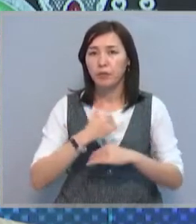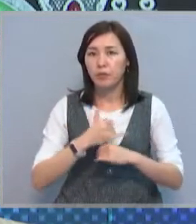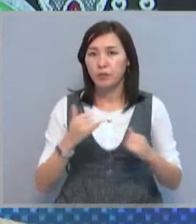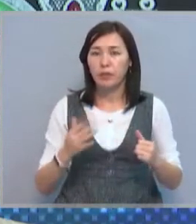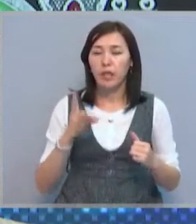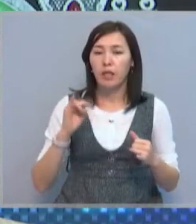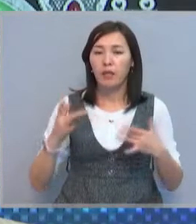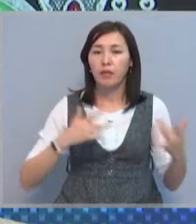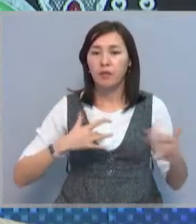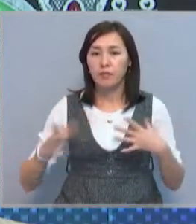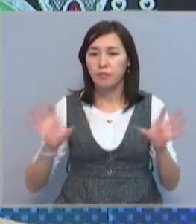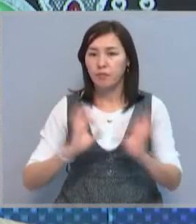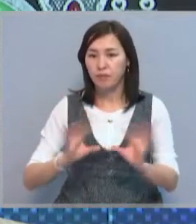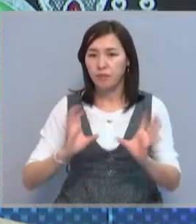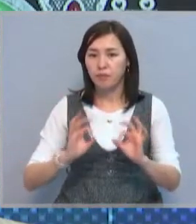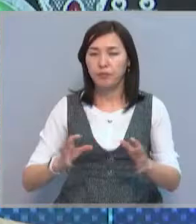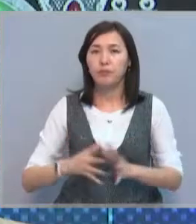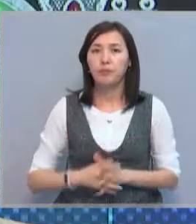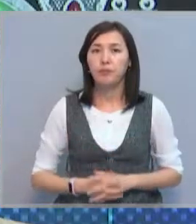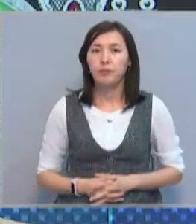білдіріп, ұлттық өнерді насихаттау.